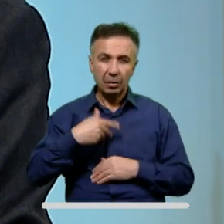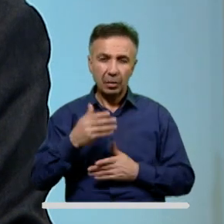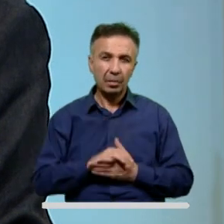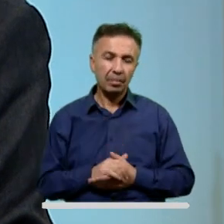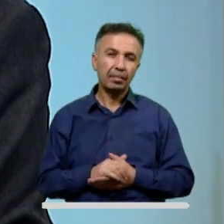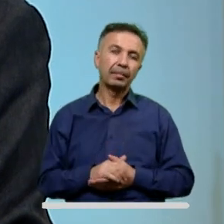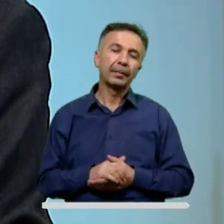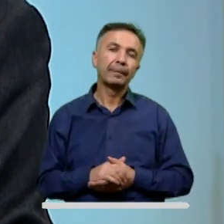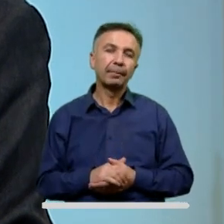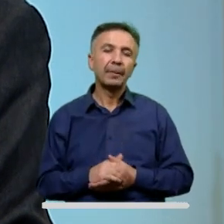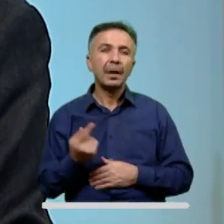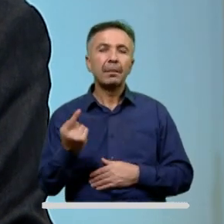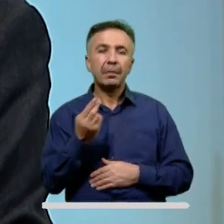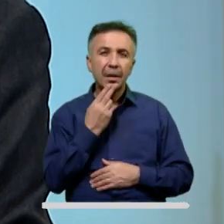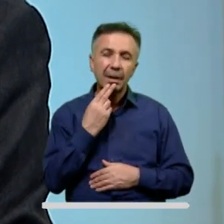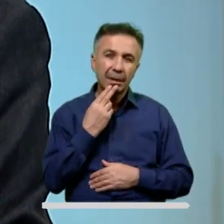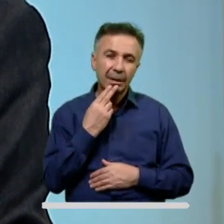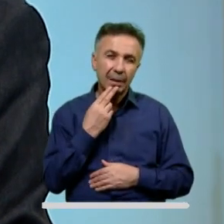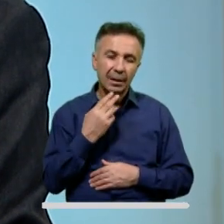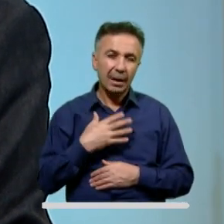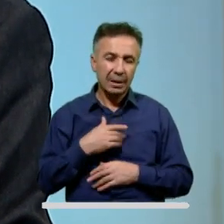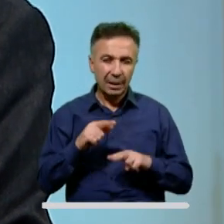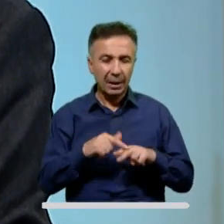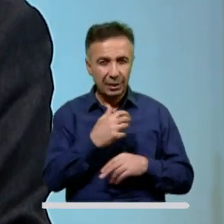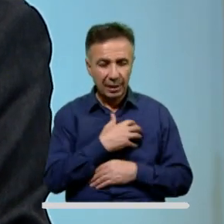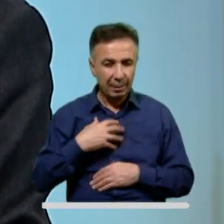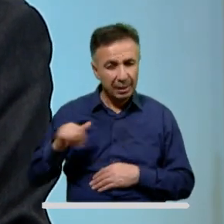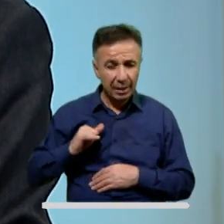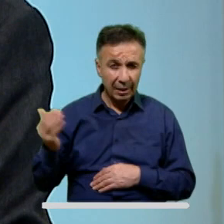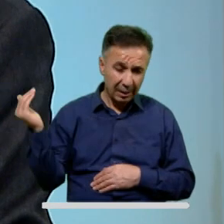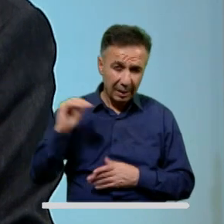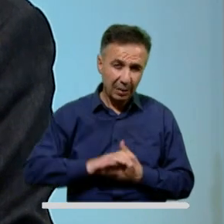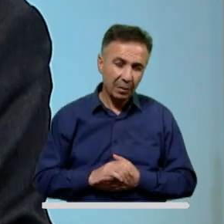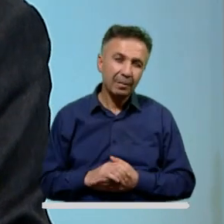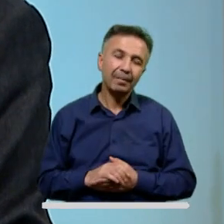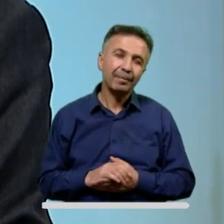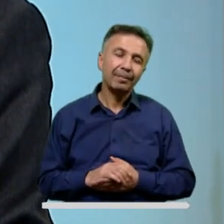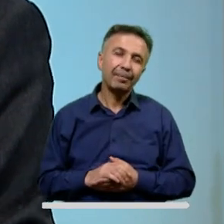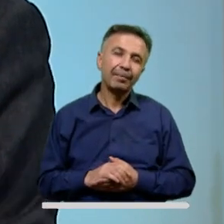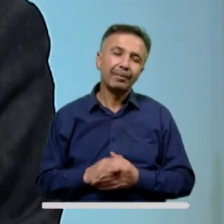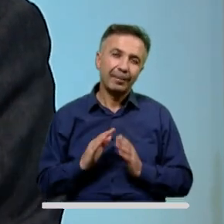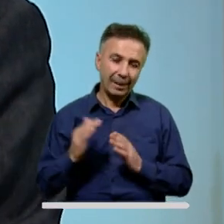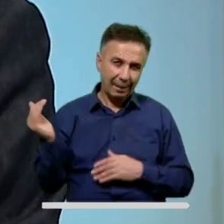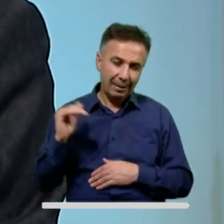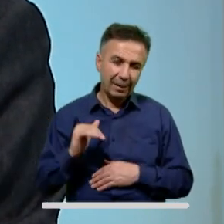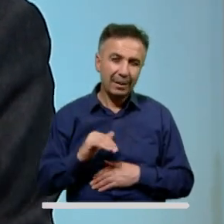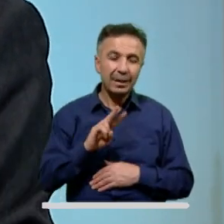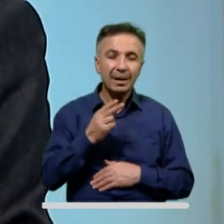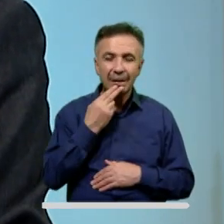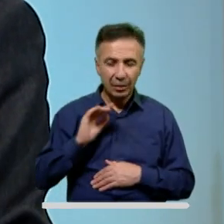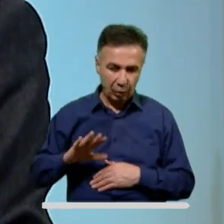mesela bir kadıncağız Hazreti Ayşe validemizin yanına geliyor eve. Çocuk, iki tane kızı